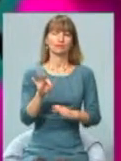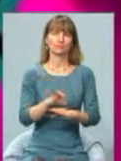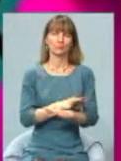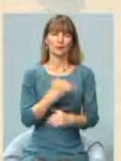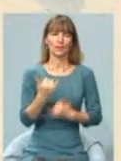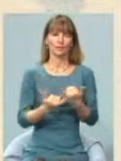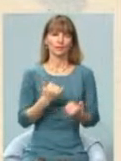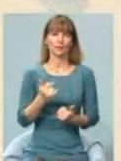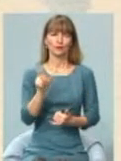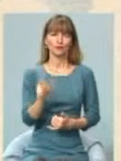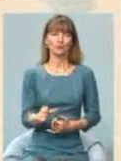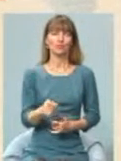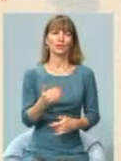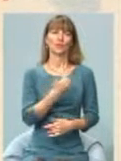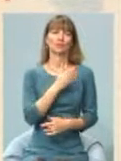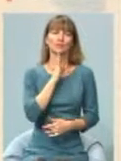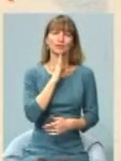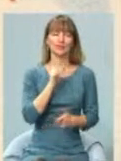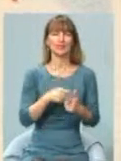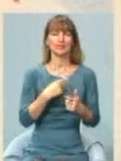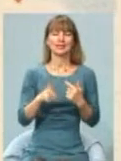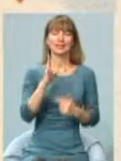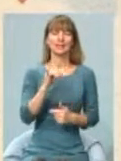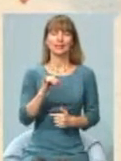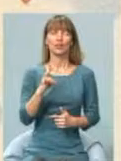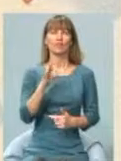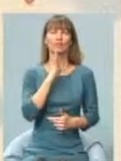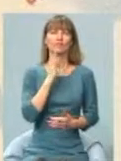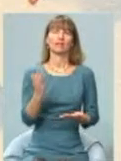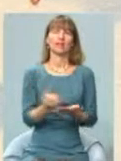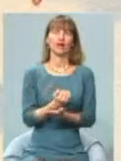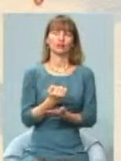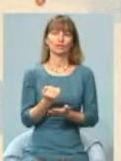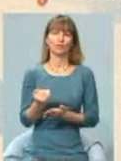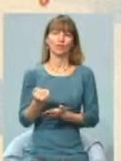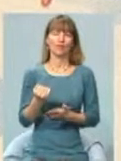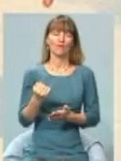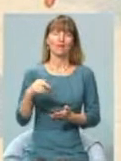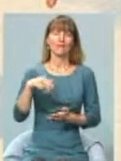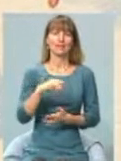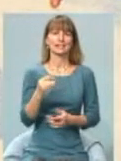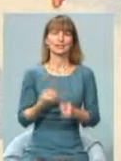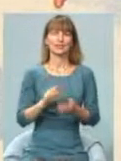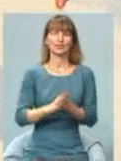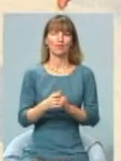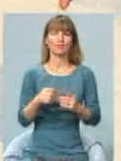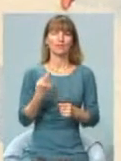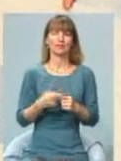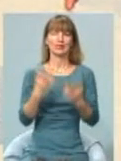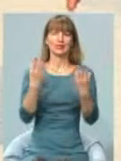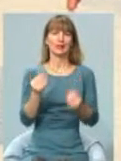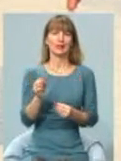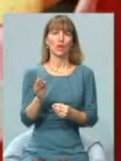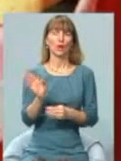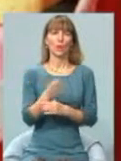її обранцем. Хотілося дівчині того чи ні, але дівчата знайшли вихід із ситуації. Цього дня вони гуляли із